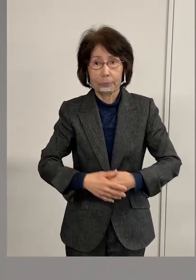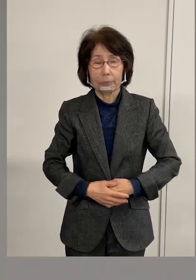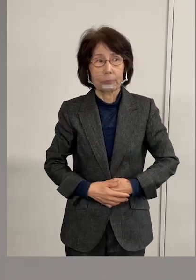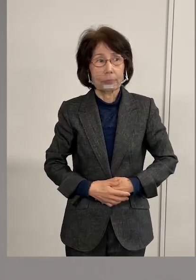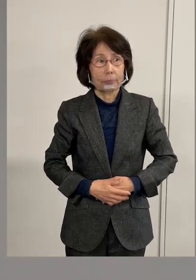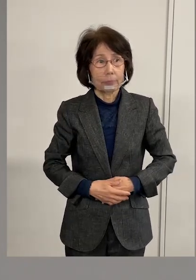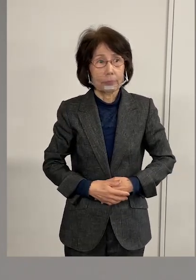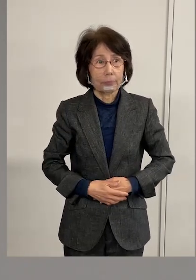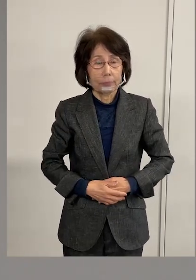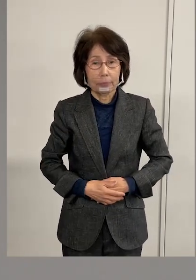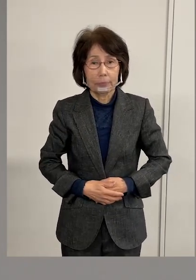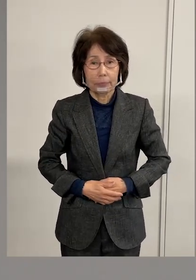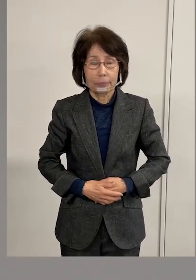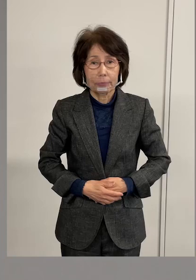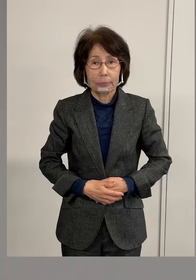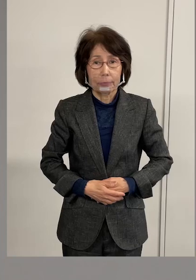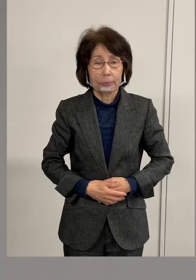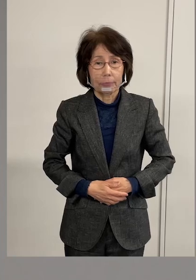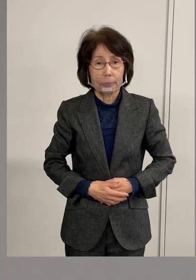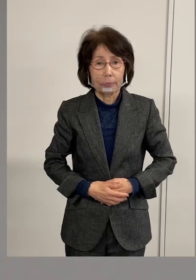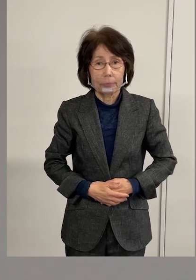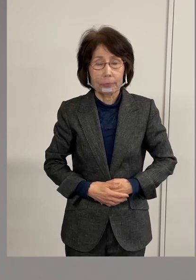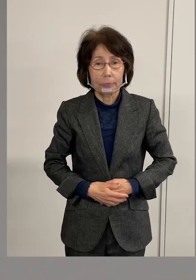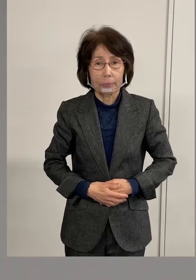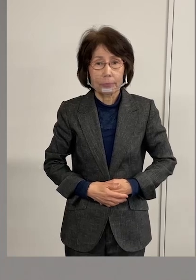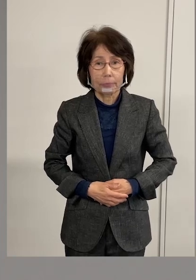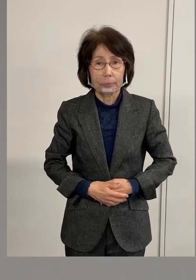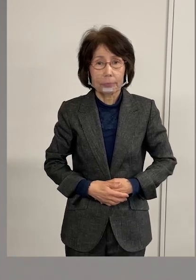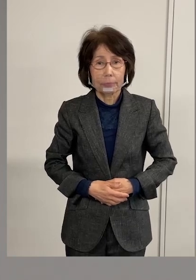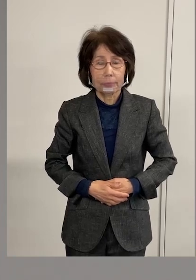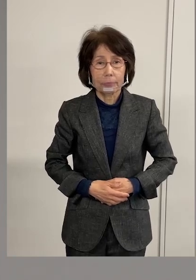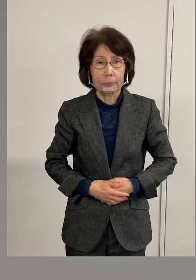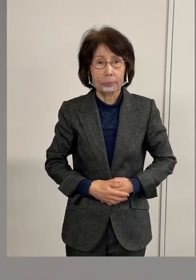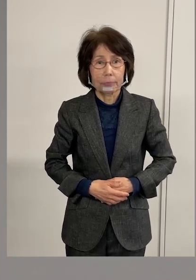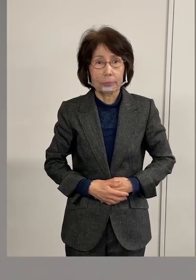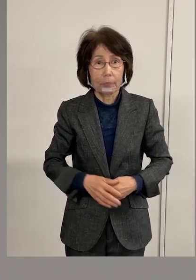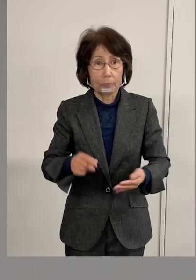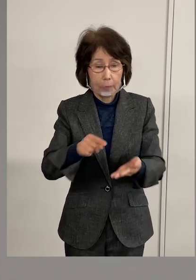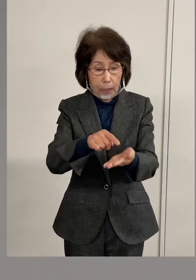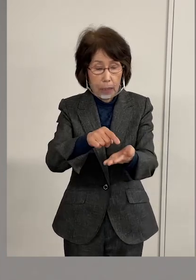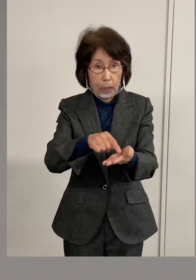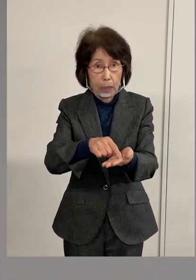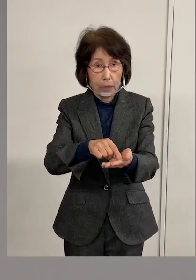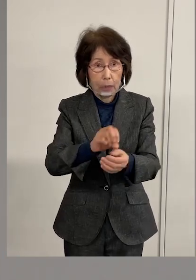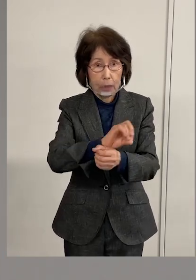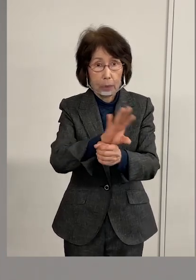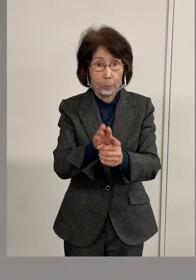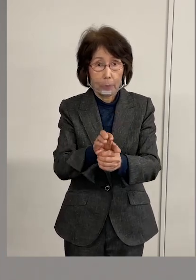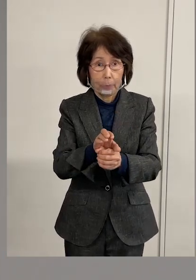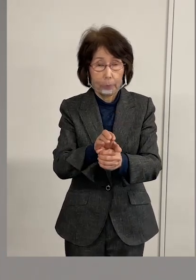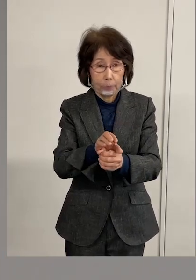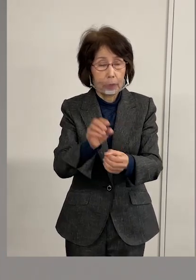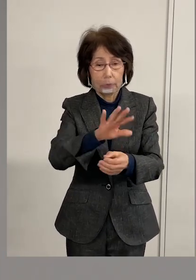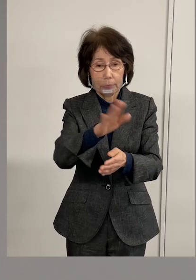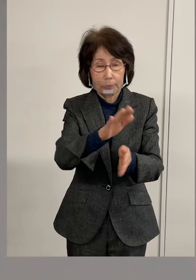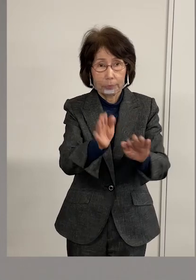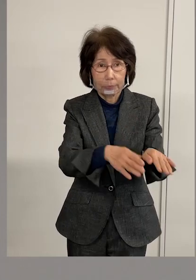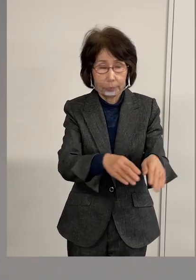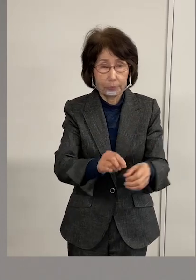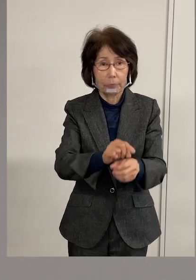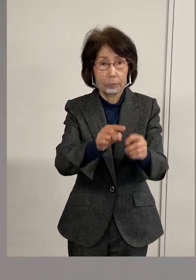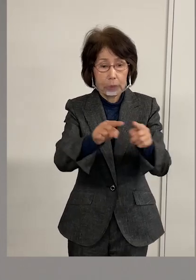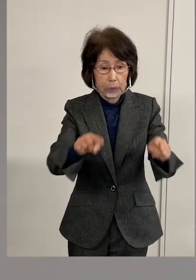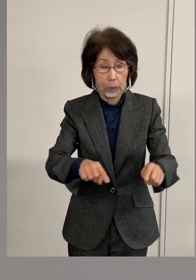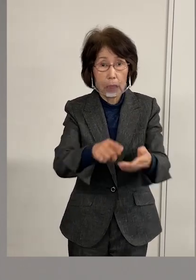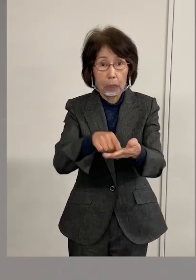窓口センター所長の吉村でございます。申請の、された方の、年代別の割合、こちらはですね、公表